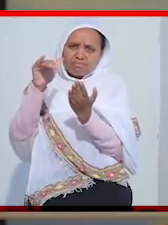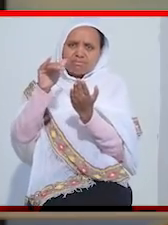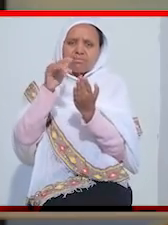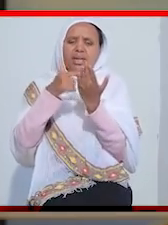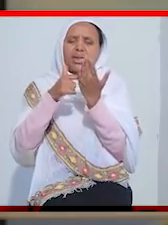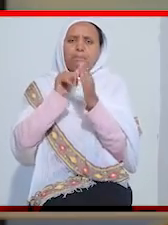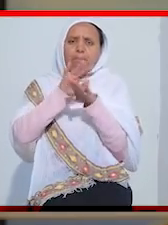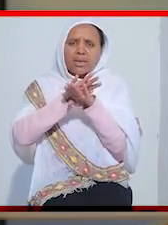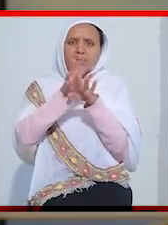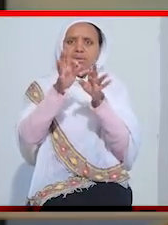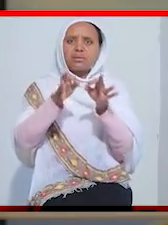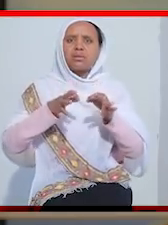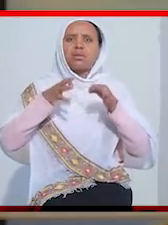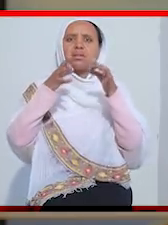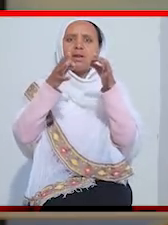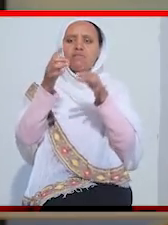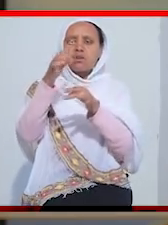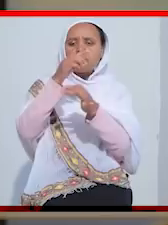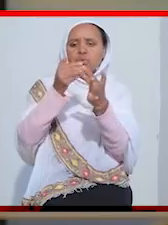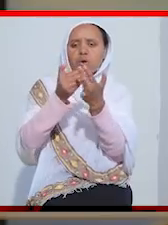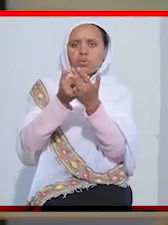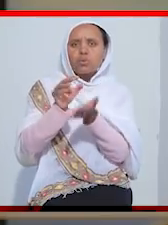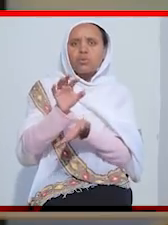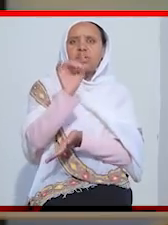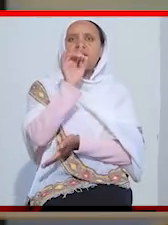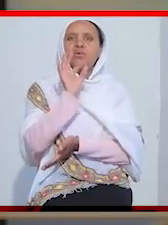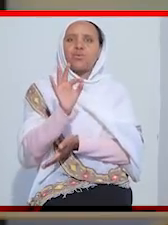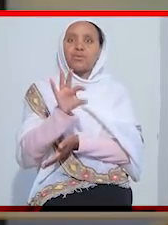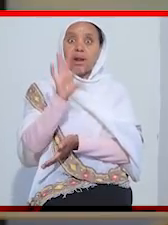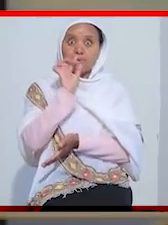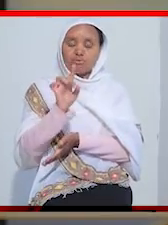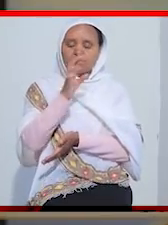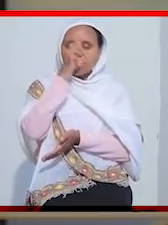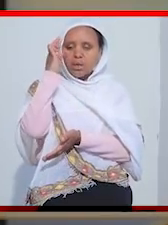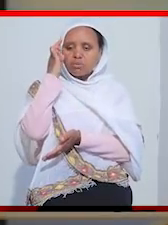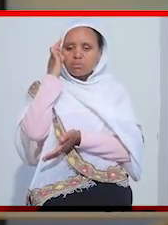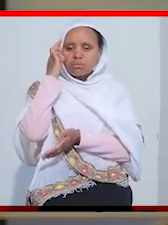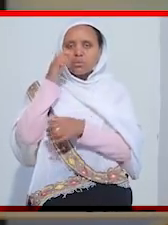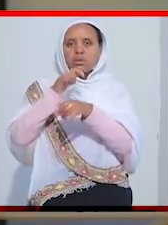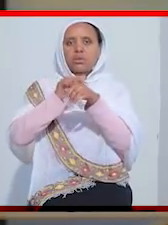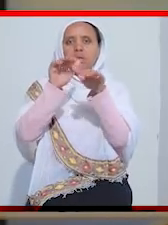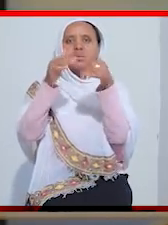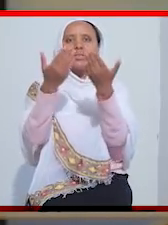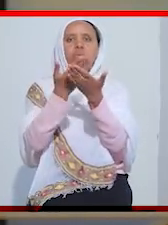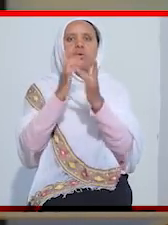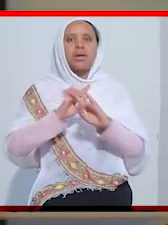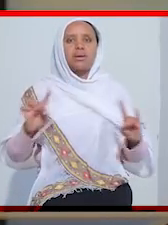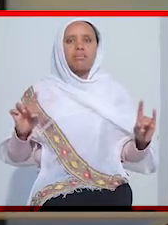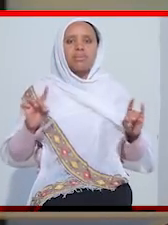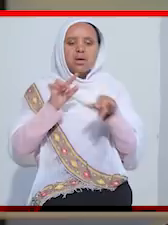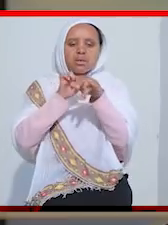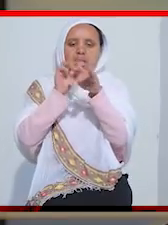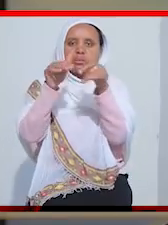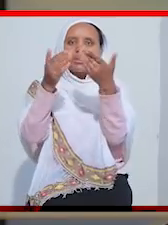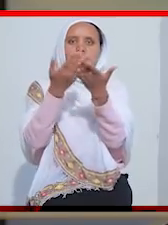ሌሊት ይህንን መልእክት ሲያስተላልፍ ቀኑ ደርሶ ስላገኘው ነው። ምክንያቱም ጊዜ የሚሰጠው